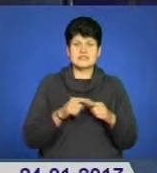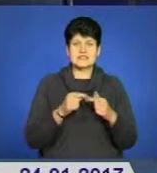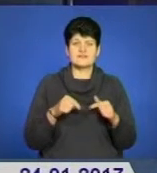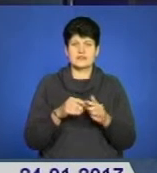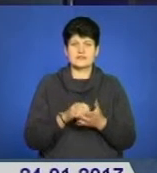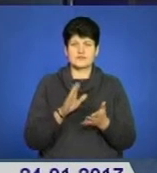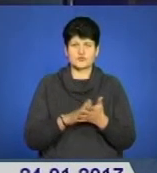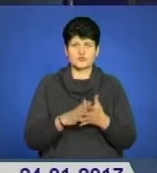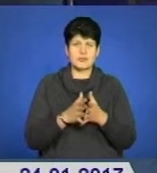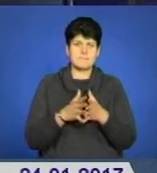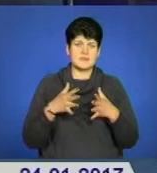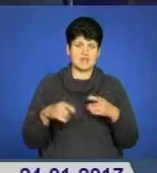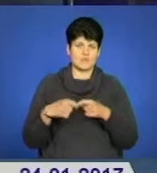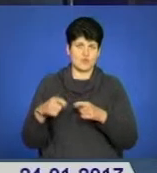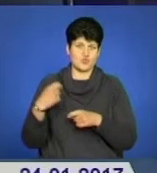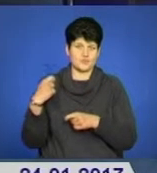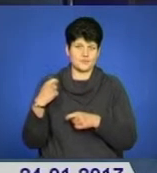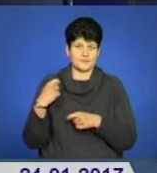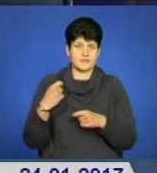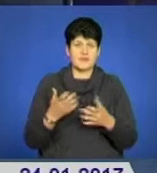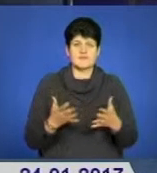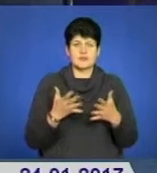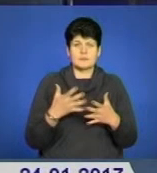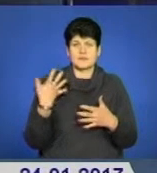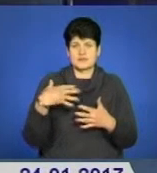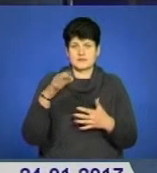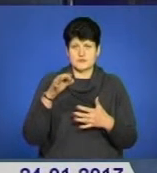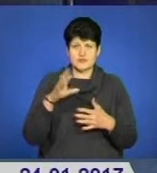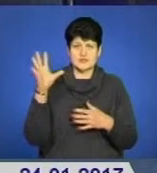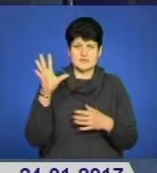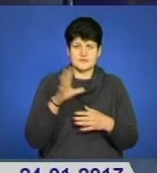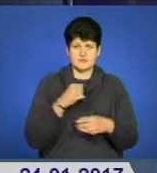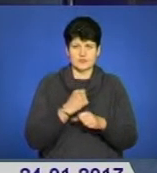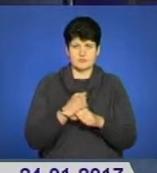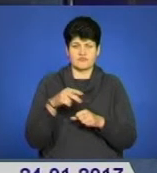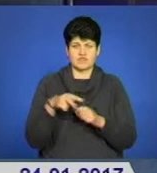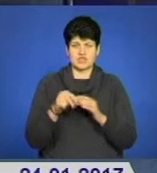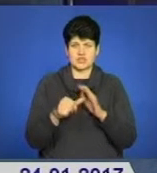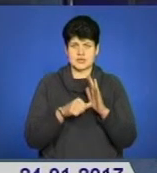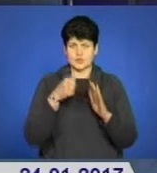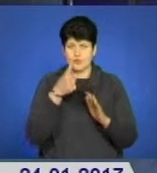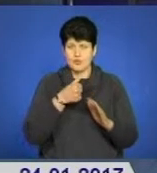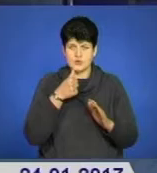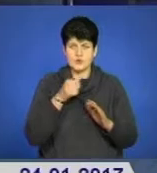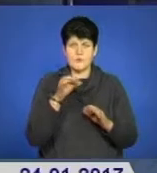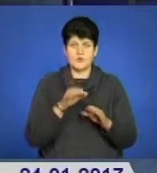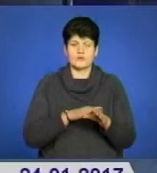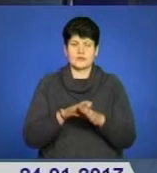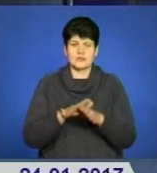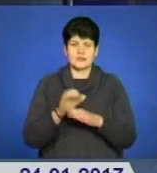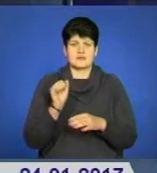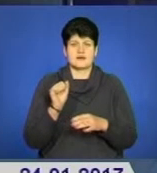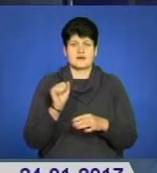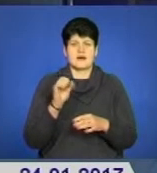зафіксовано найбільше корупційних порушень. А викрито 50% з усіх скоєних у 2016 році. Про дотримання